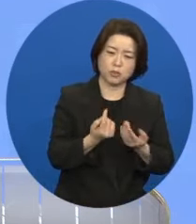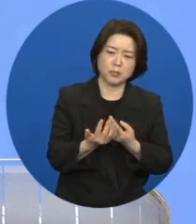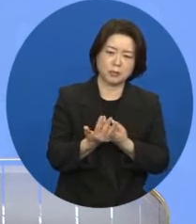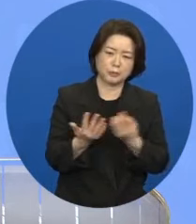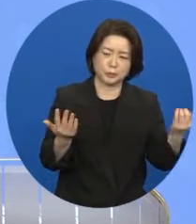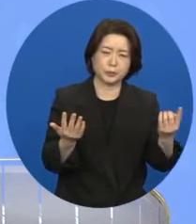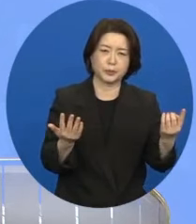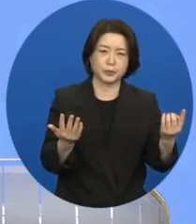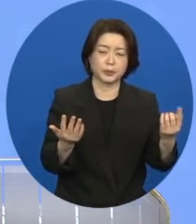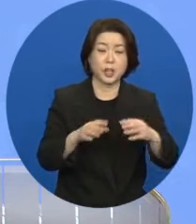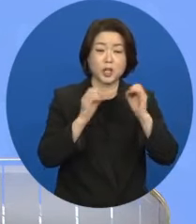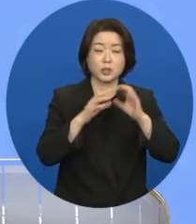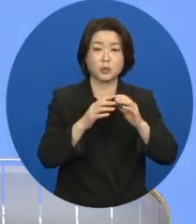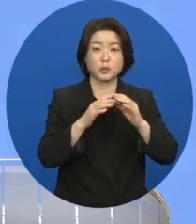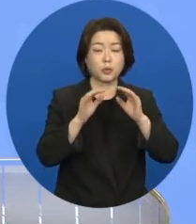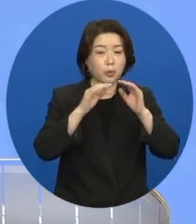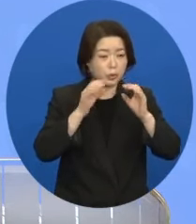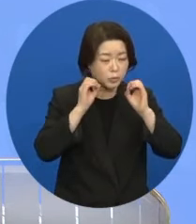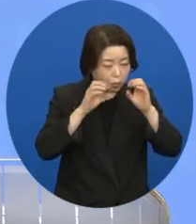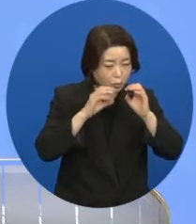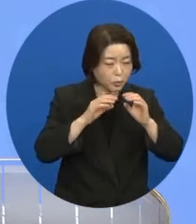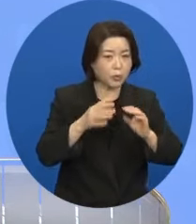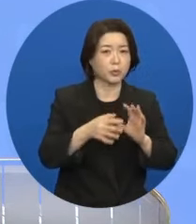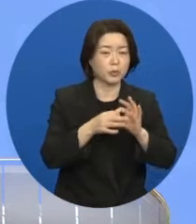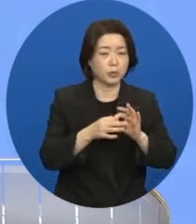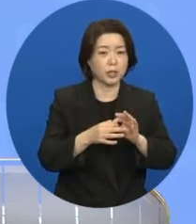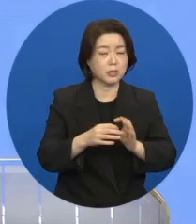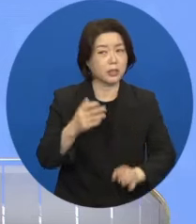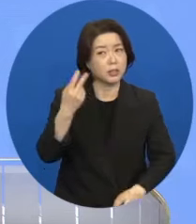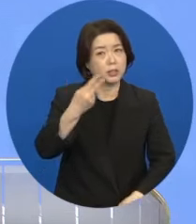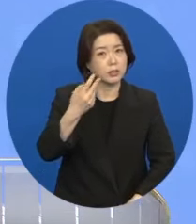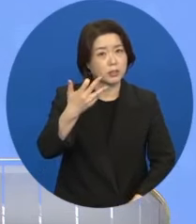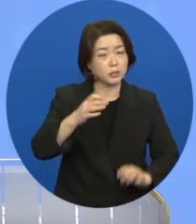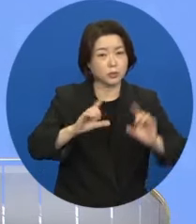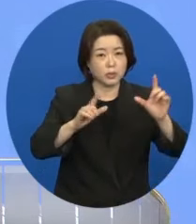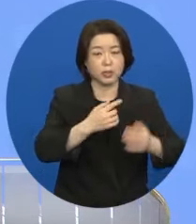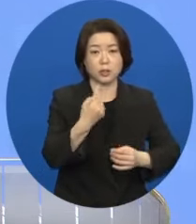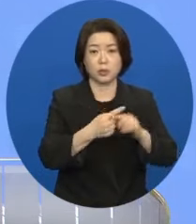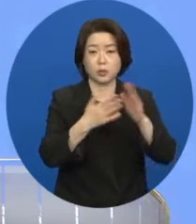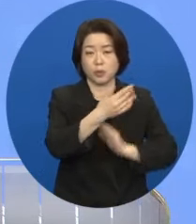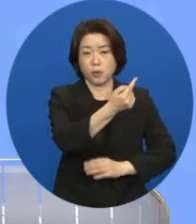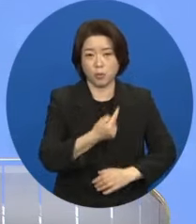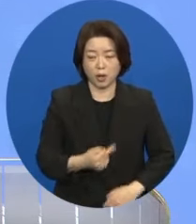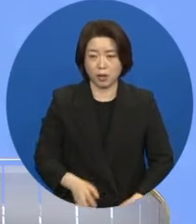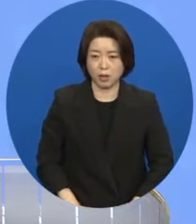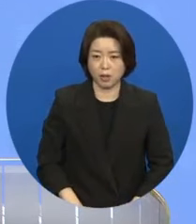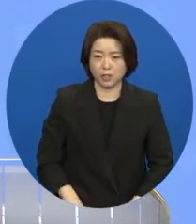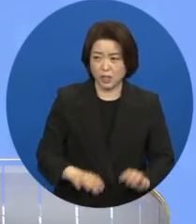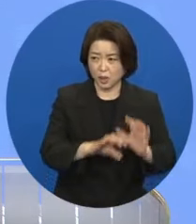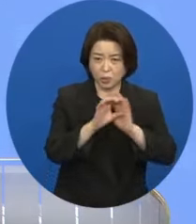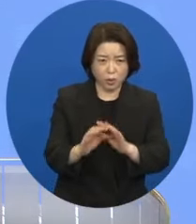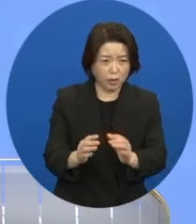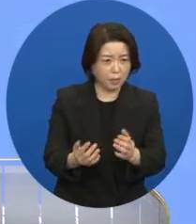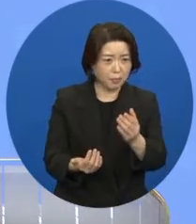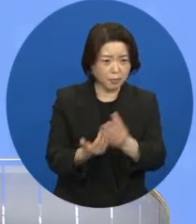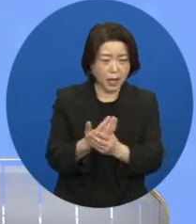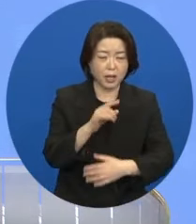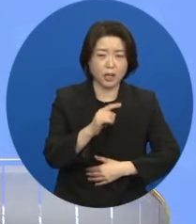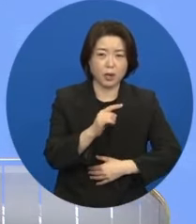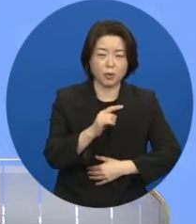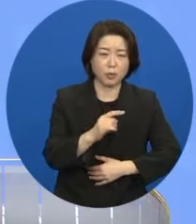전도를 받아서 2019년에 우리 교회 등록을 하셨는데 얼마 안 돼서 코로나가 돼서 예배를 못 드리게 된 거예요 그러다가 이제이